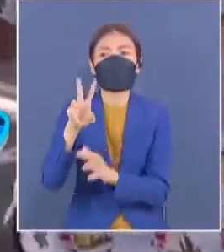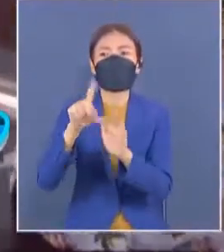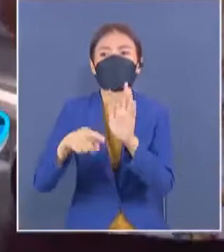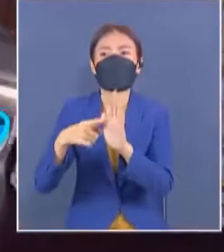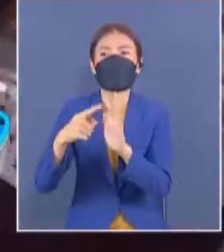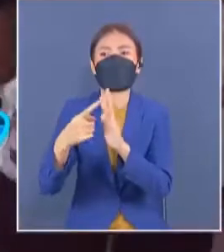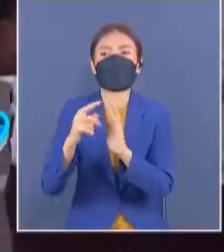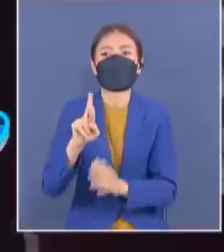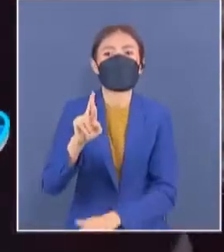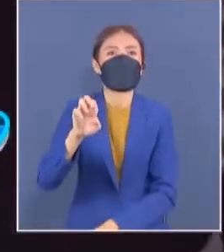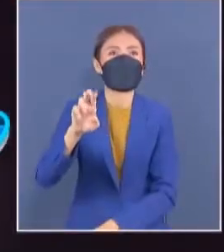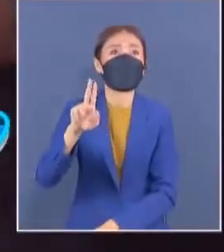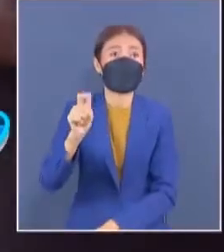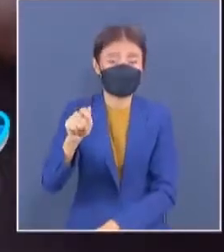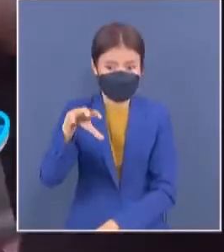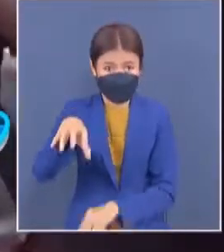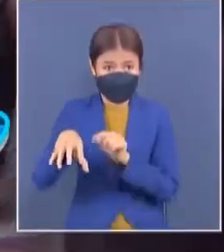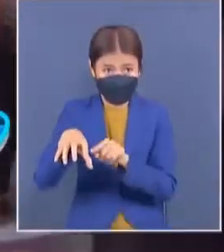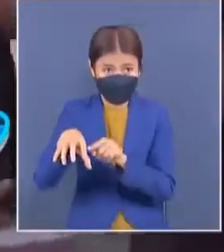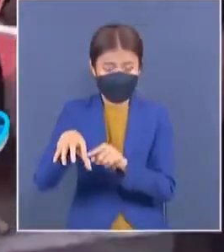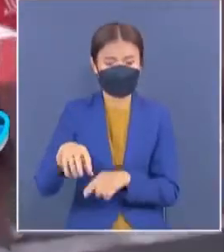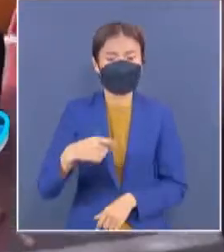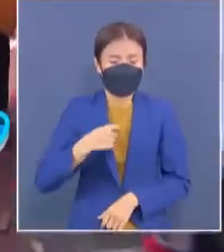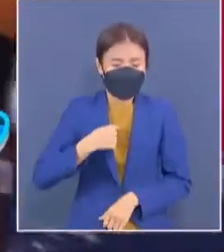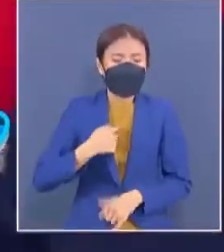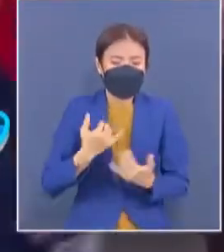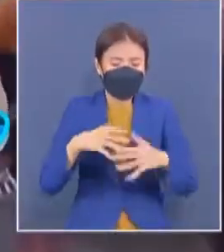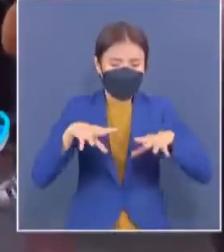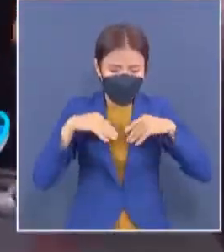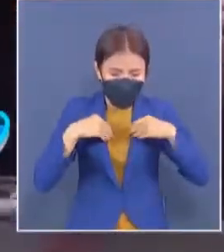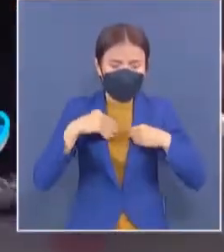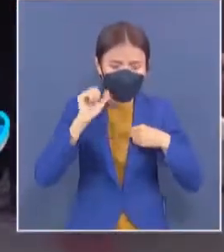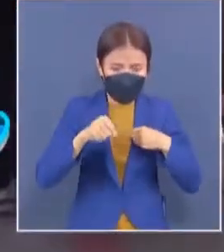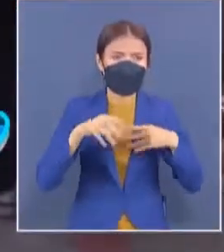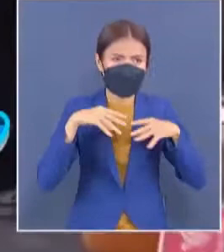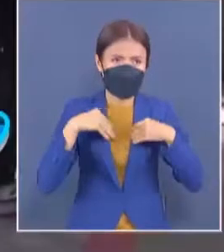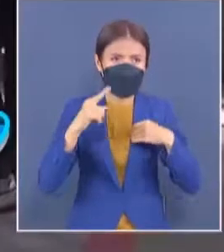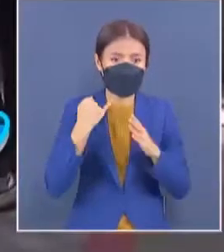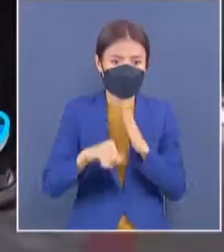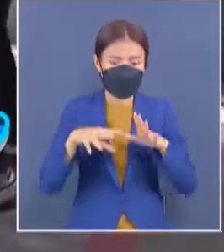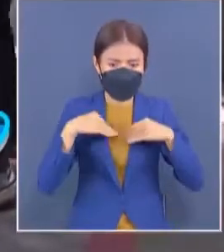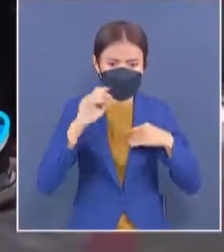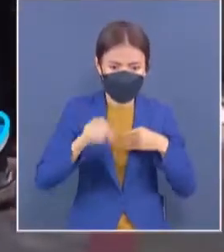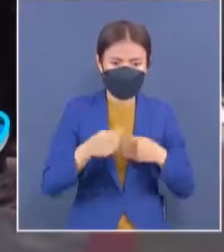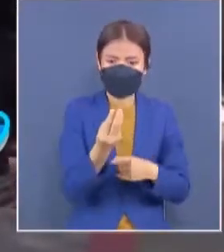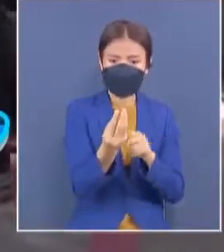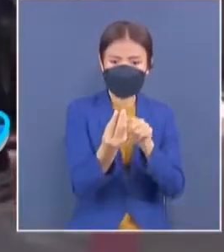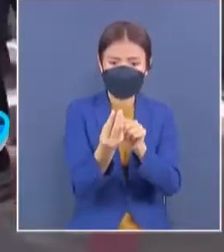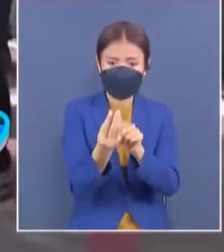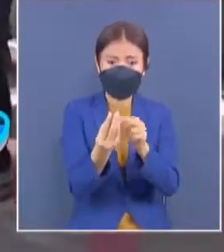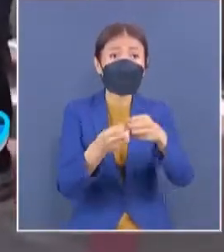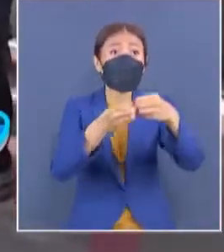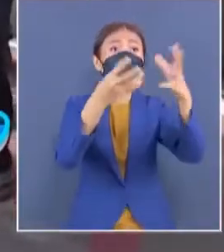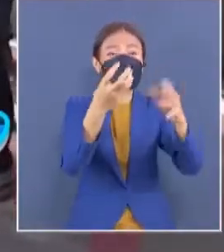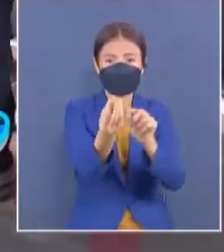ล้ๆกับบ้านพักนายกนะฮะนายธนายุทธเนี่ยเขาให้การยอมรับครับเขาบอกว่าตัวเขาเนี่ยเป็นเจ้าของพลุจริงครับเป็นเจ้า